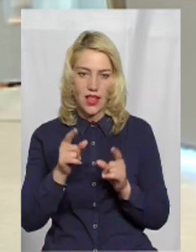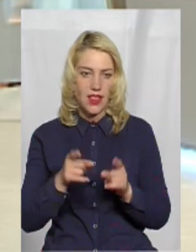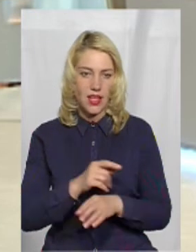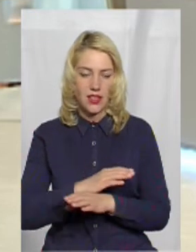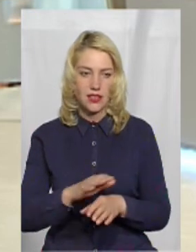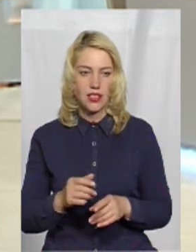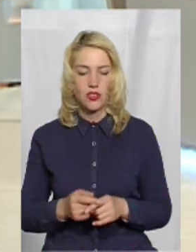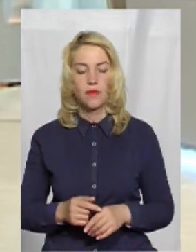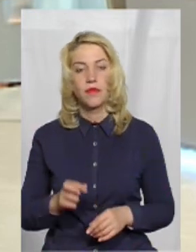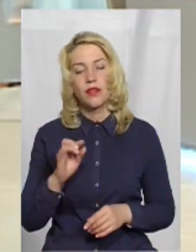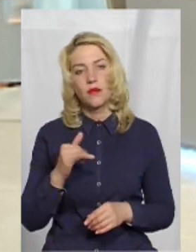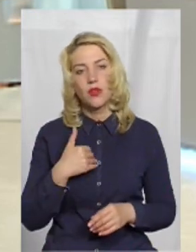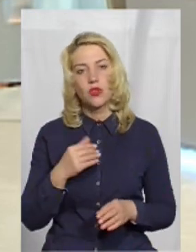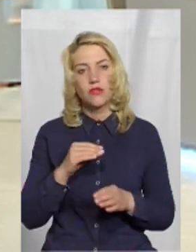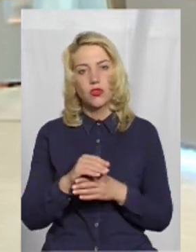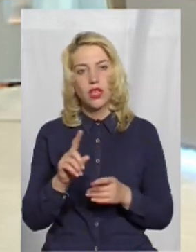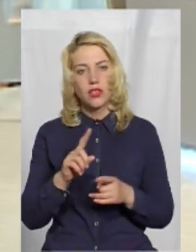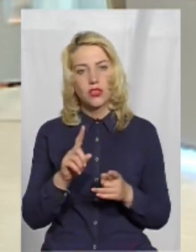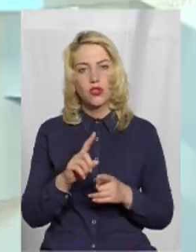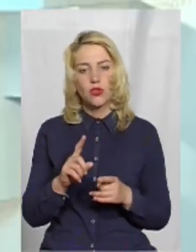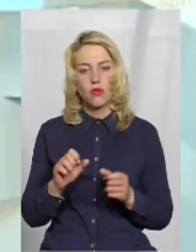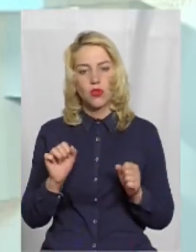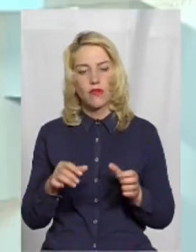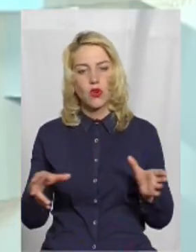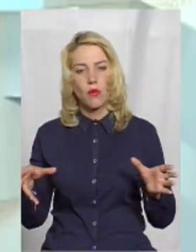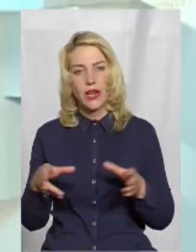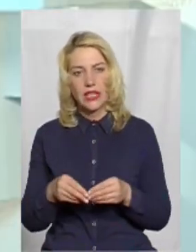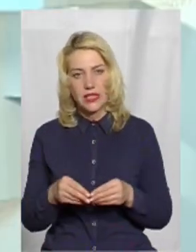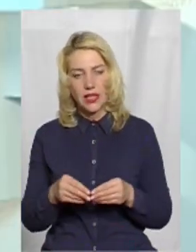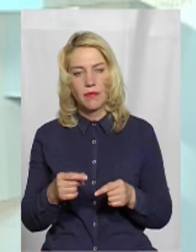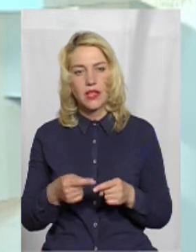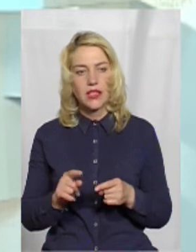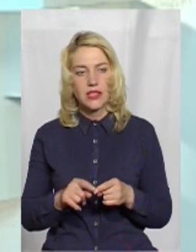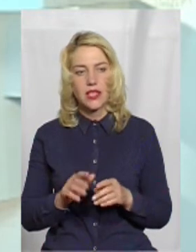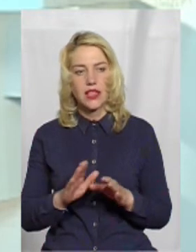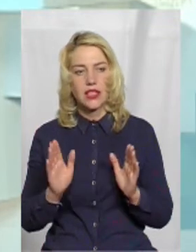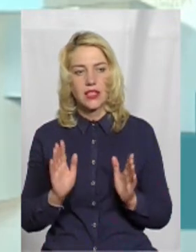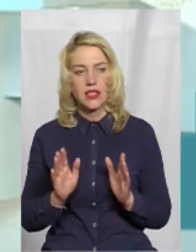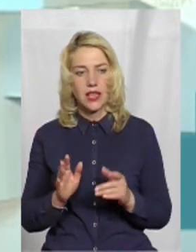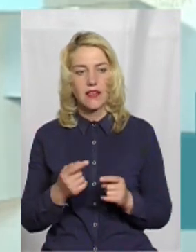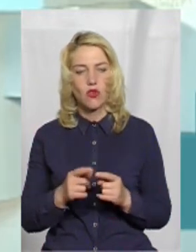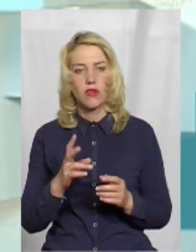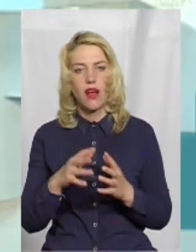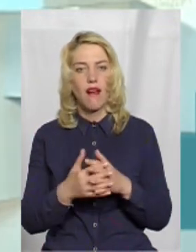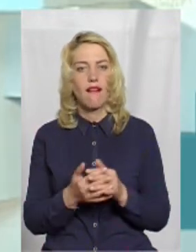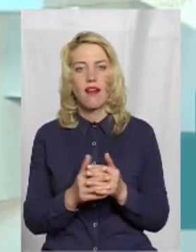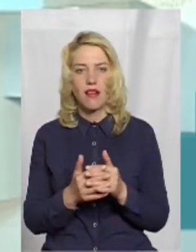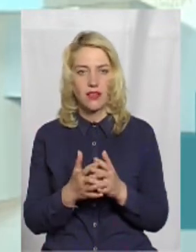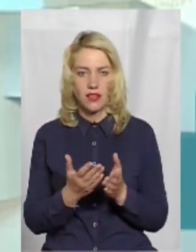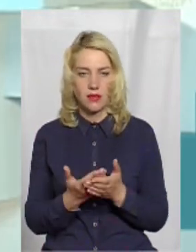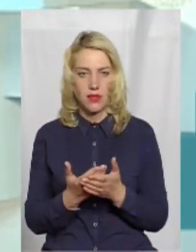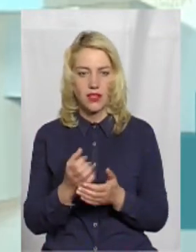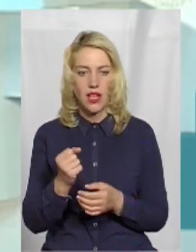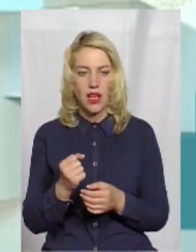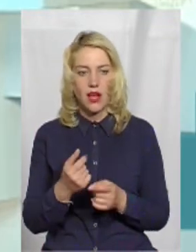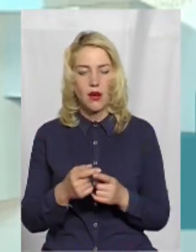додав би до слів Андрія, користуючись можливістю, про те, що кооперація, вона не тільки може використовуватись там в своїй аграрній, навіть по